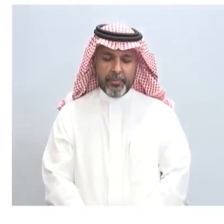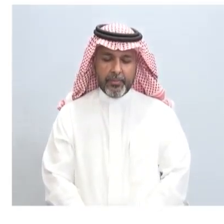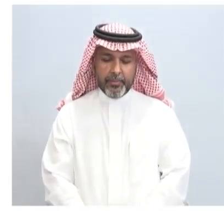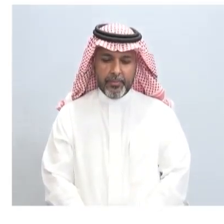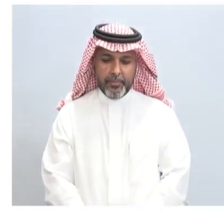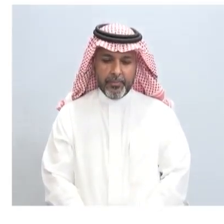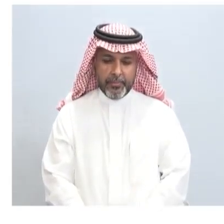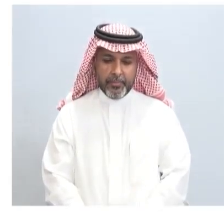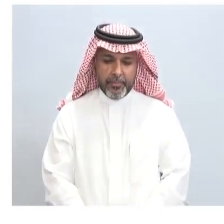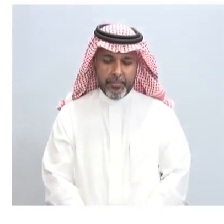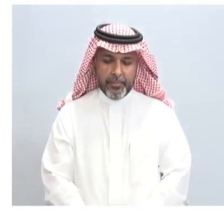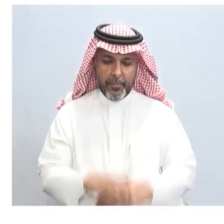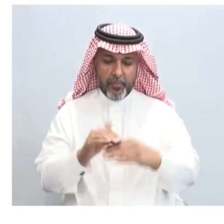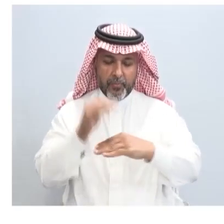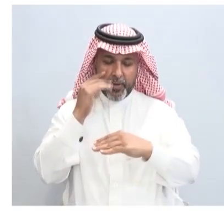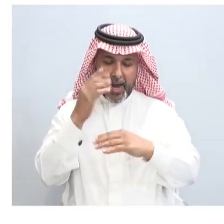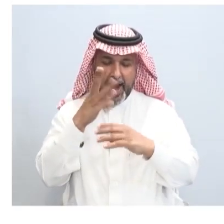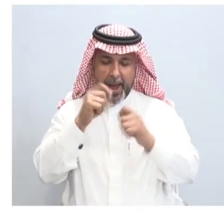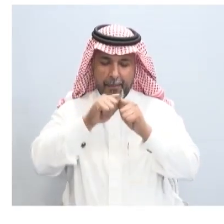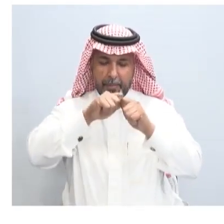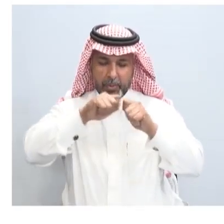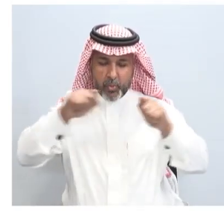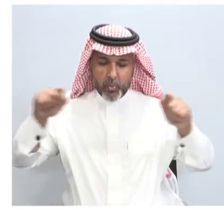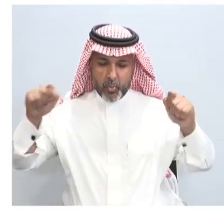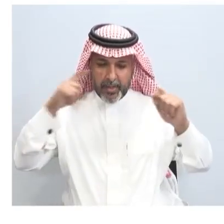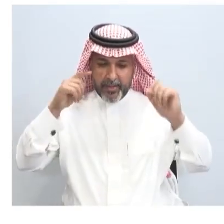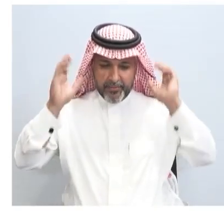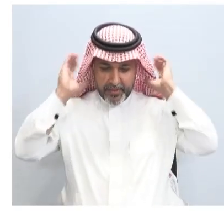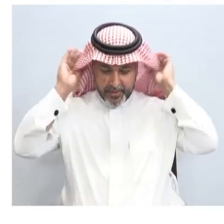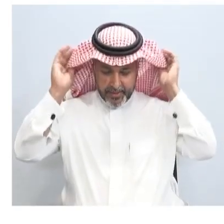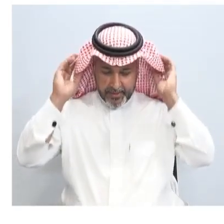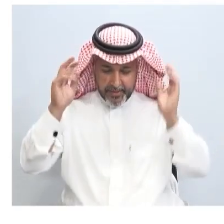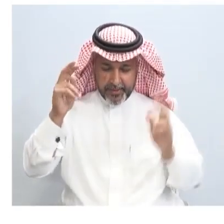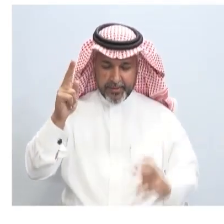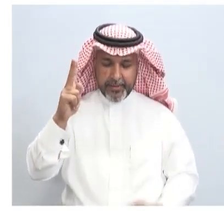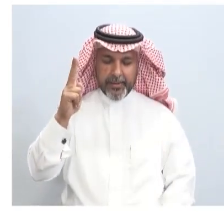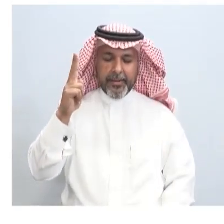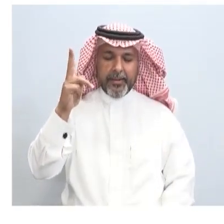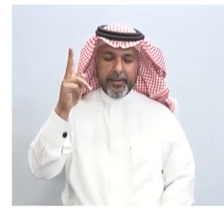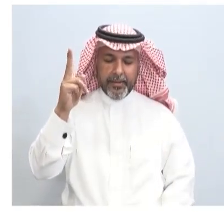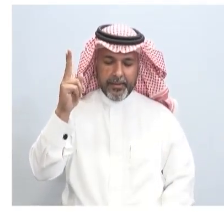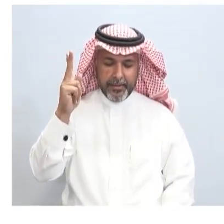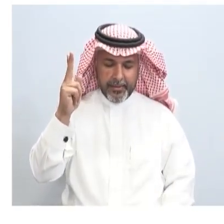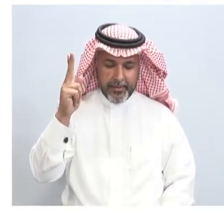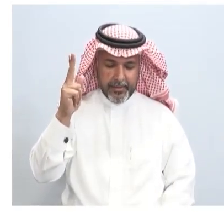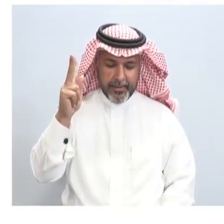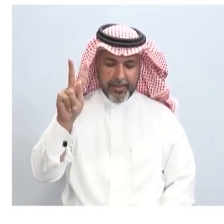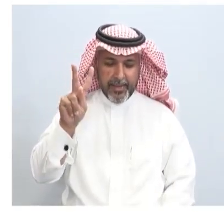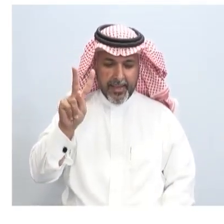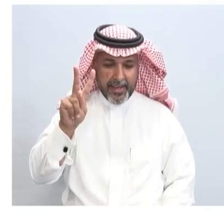حساوي طول الكي ال طول الكي ال على طول